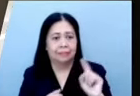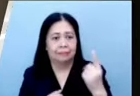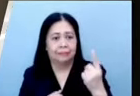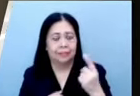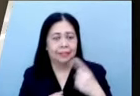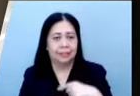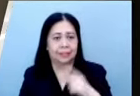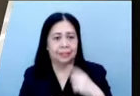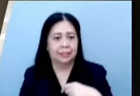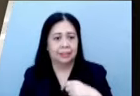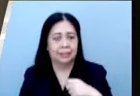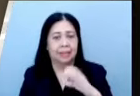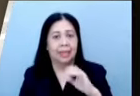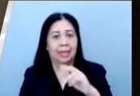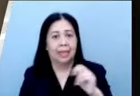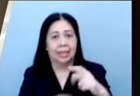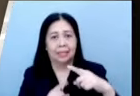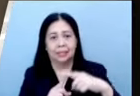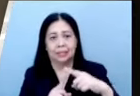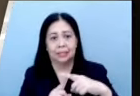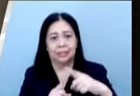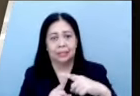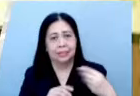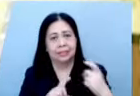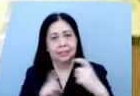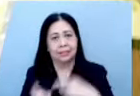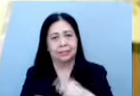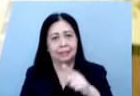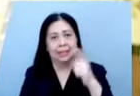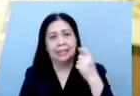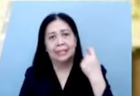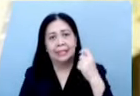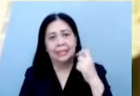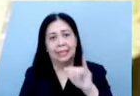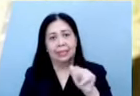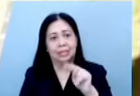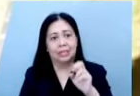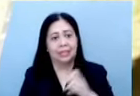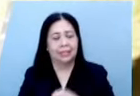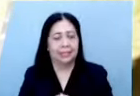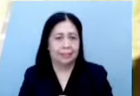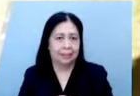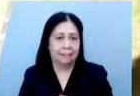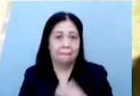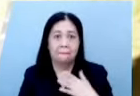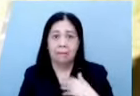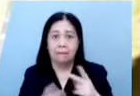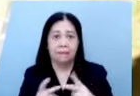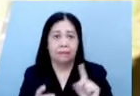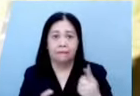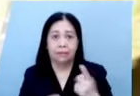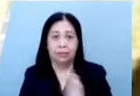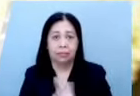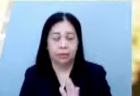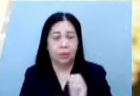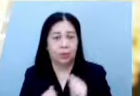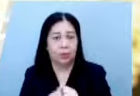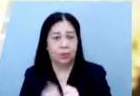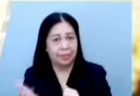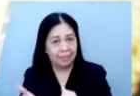Cannes Film Festival shirt na bigay ng kanyang tita Jane. My very first movie was with her. My very first acting lesson was with